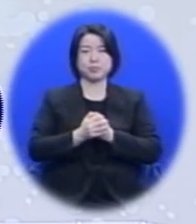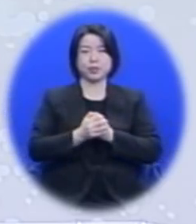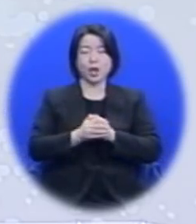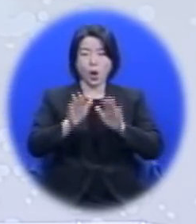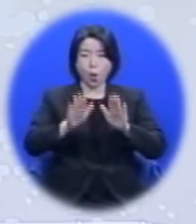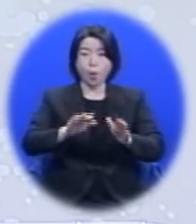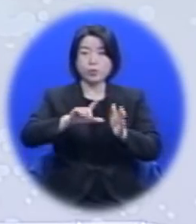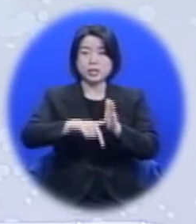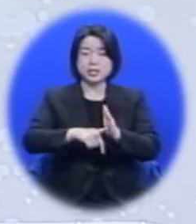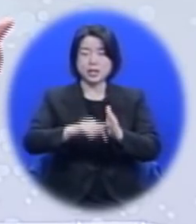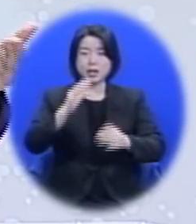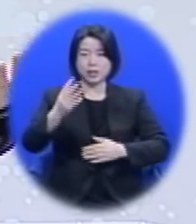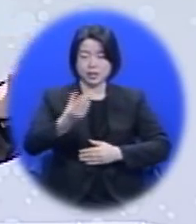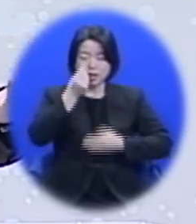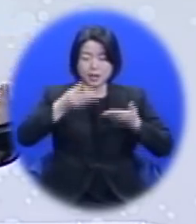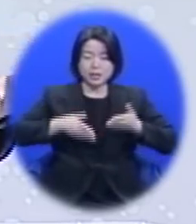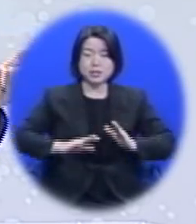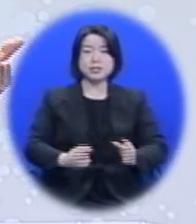오늘 이 시간 성탄절,